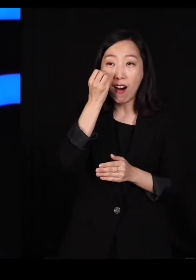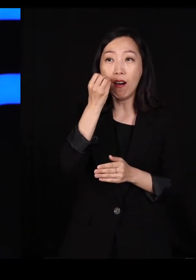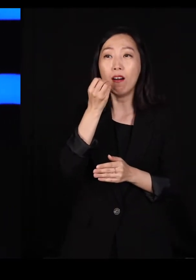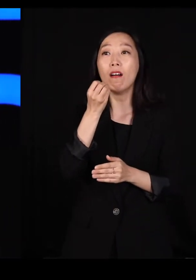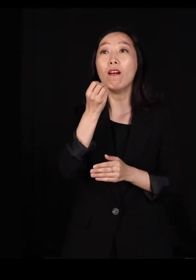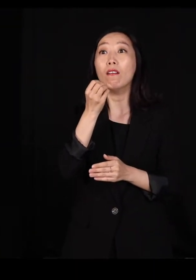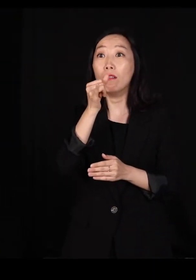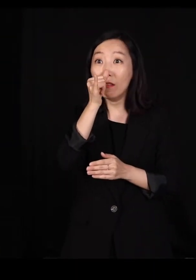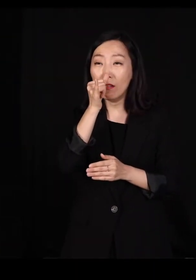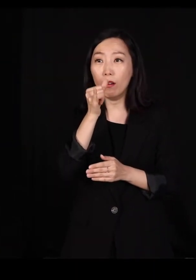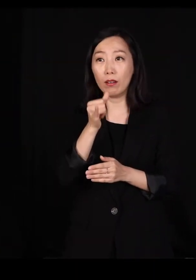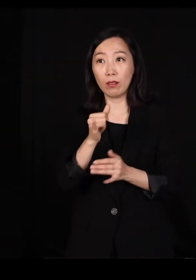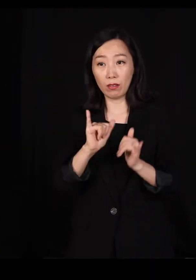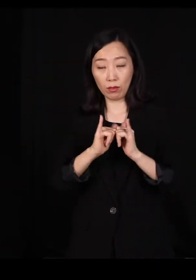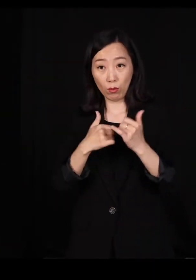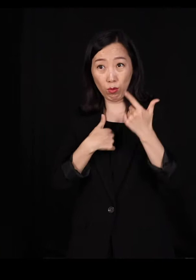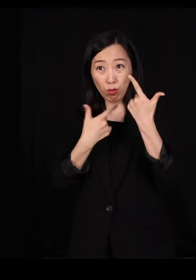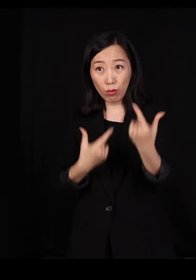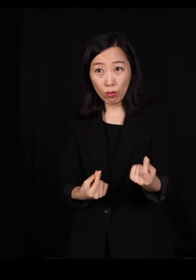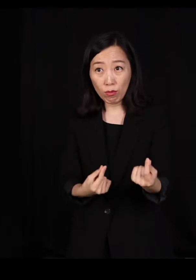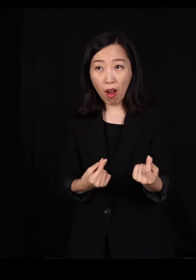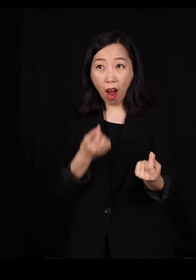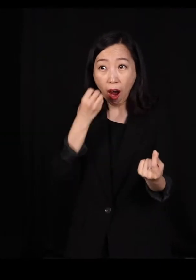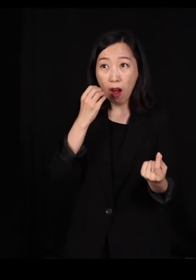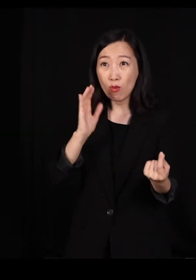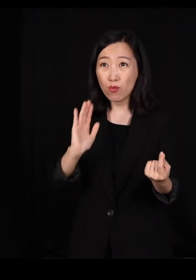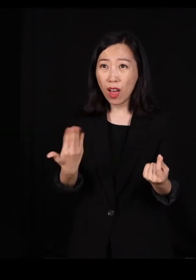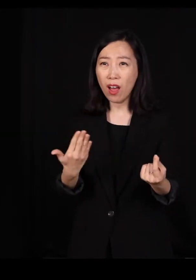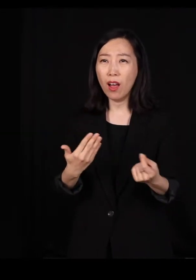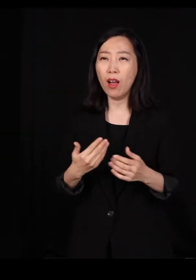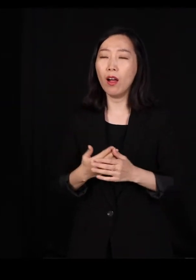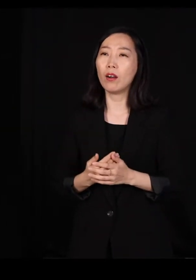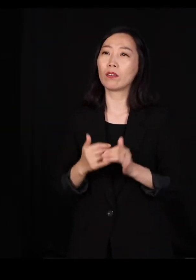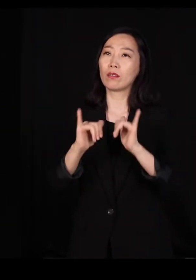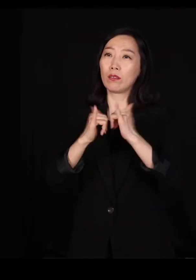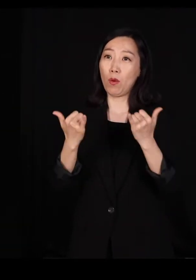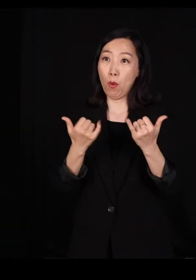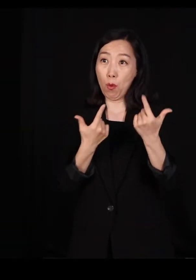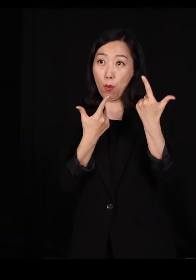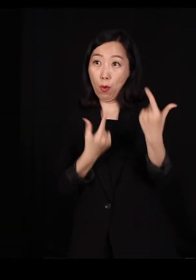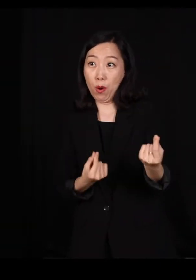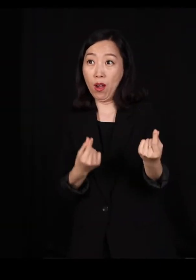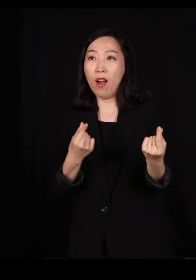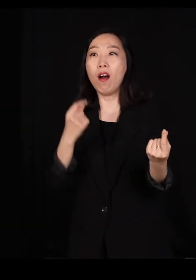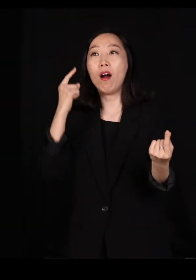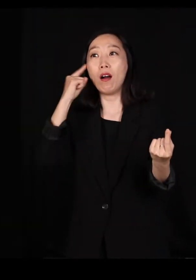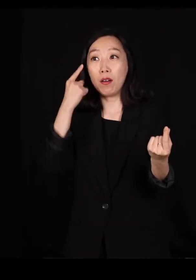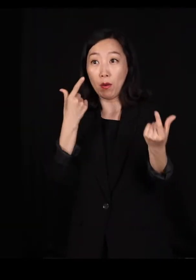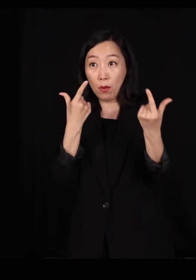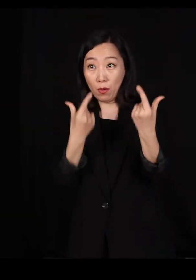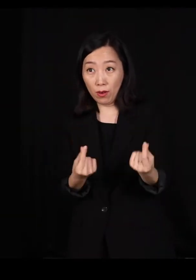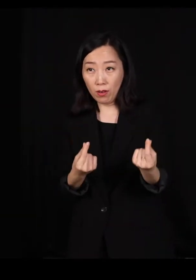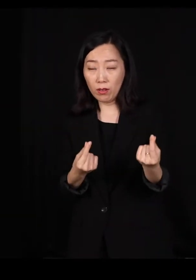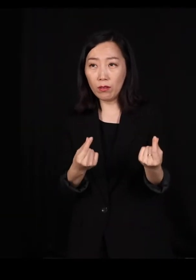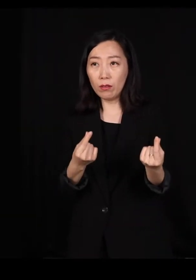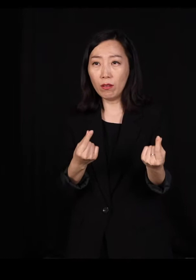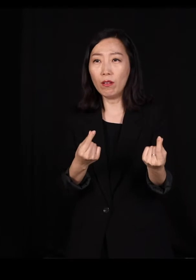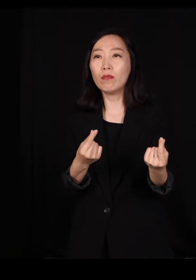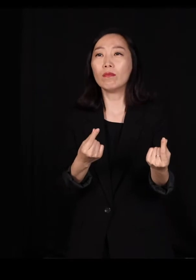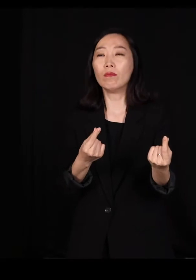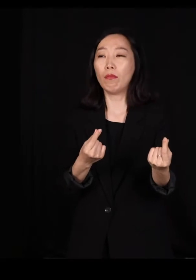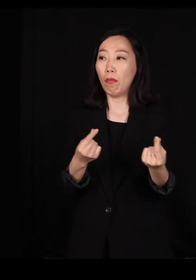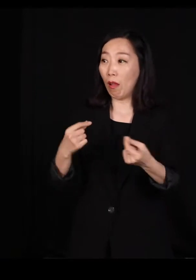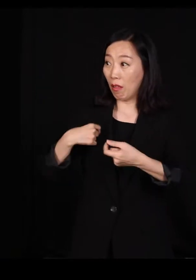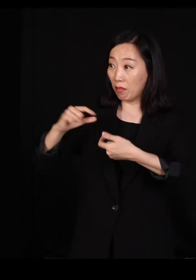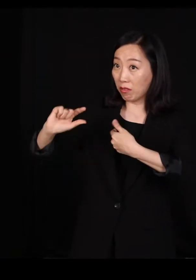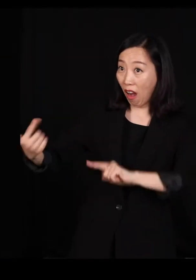수 있고요. 어떻게 같은 인간으로서 저럴 수 있어? 우리는 똑같은 대상을 나와 똑같다고 볼 수도 있고요.